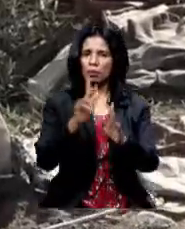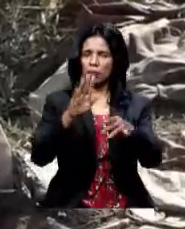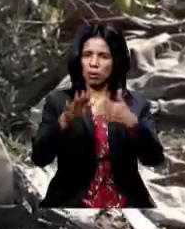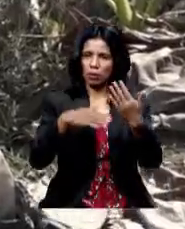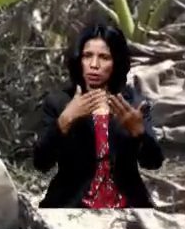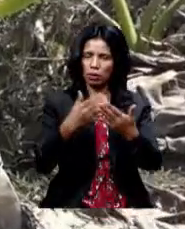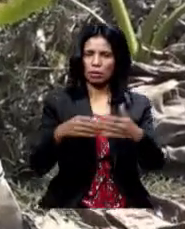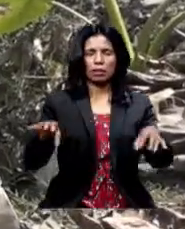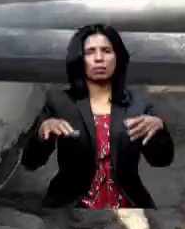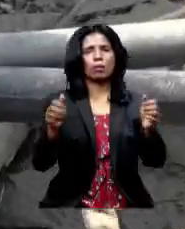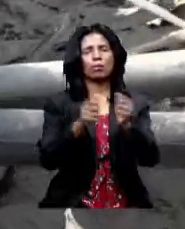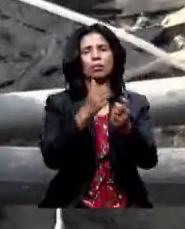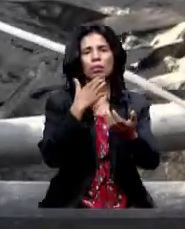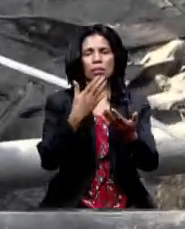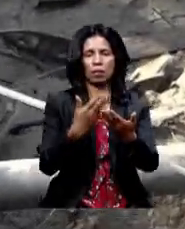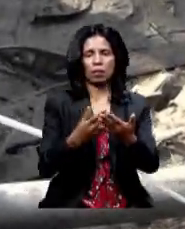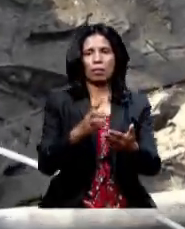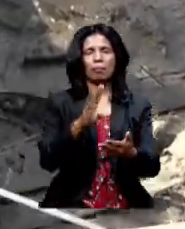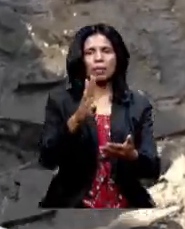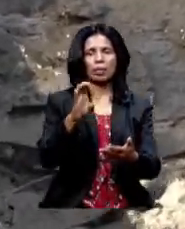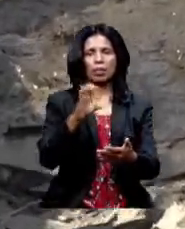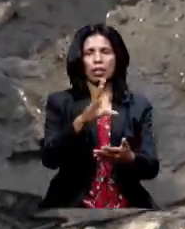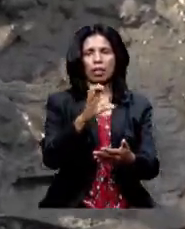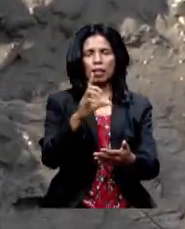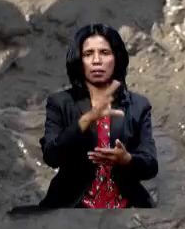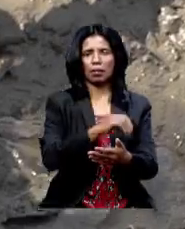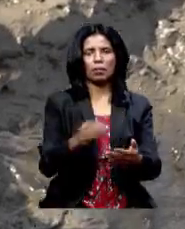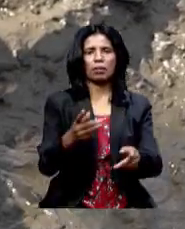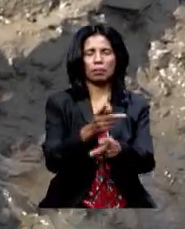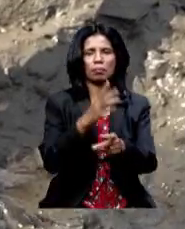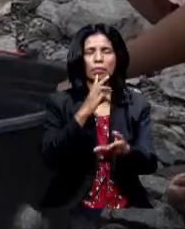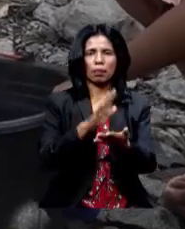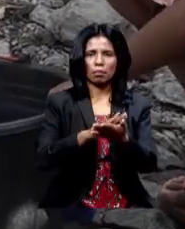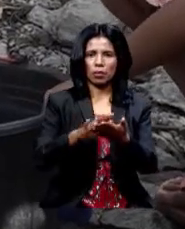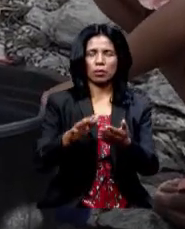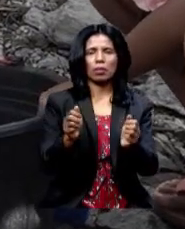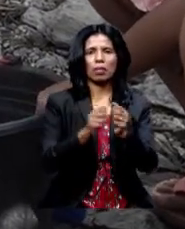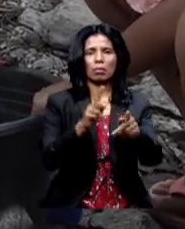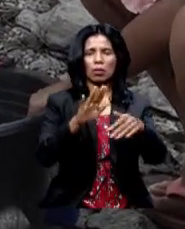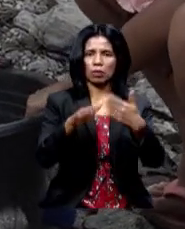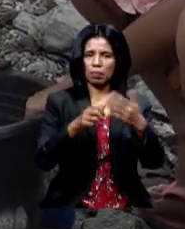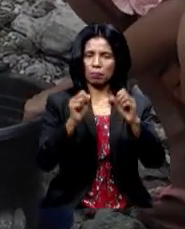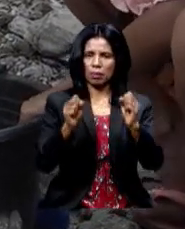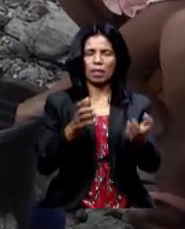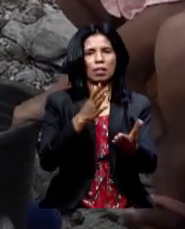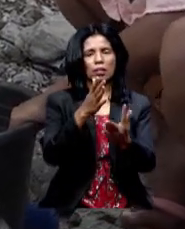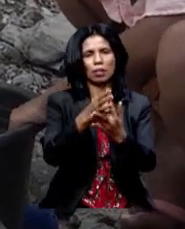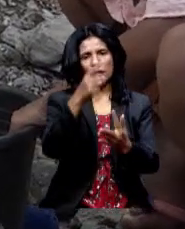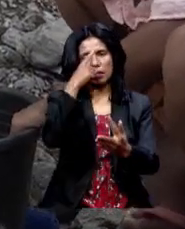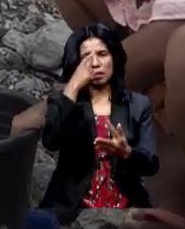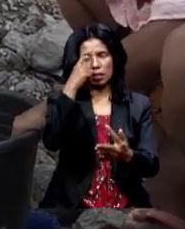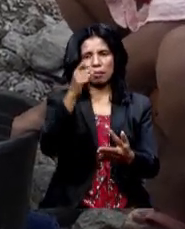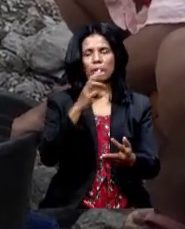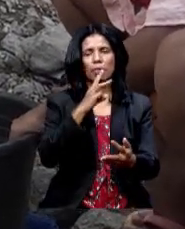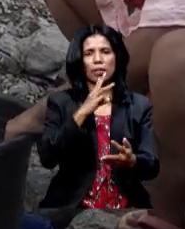a tu colabora dia com o BTLEP por assegura bem mos o dia Nune, ema hotu bela acesso tamba BTLEP iha